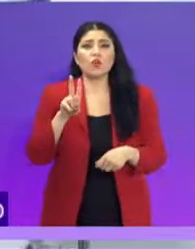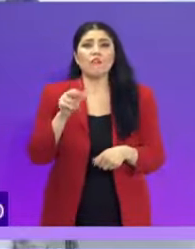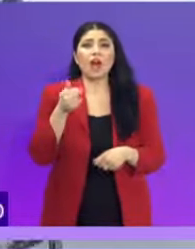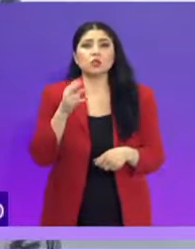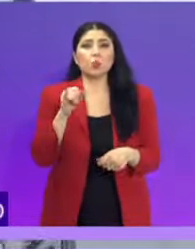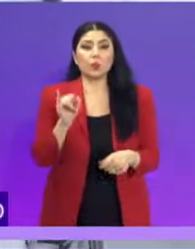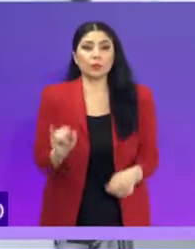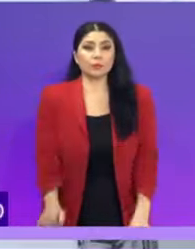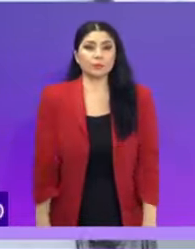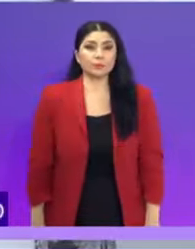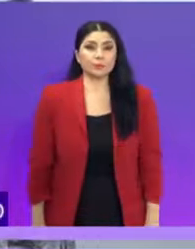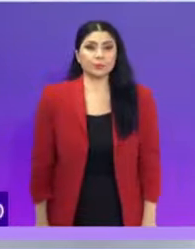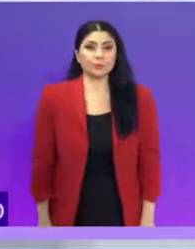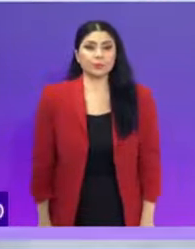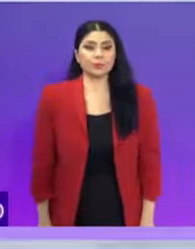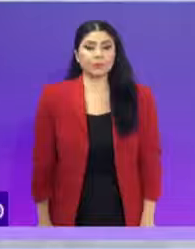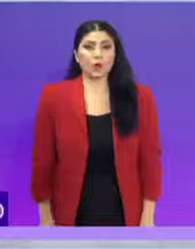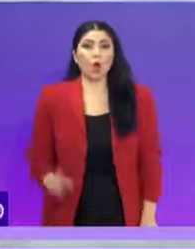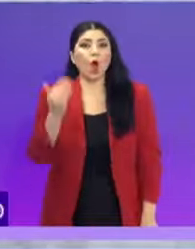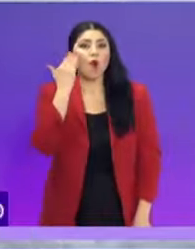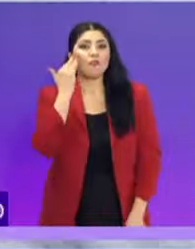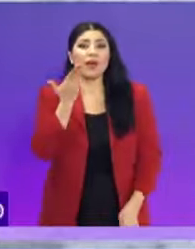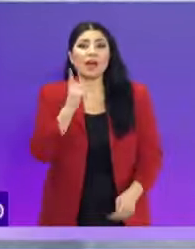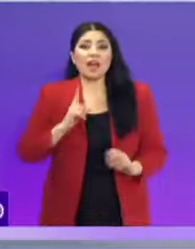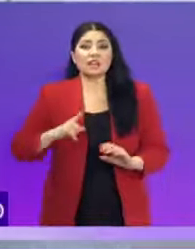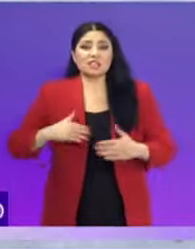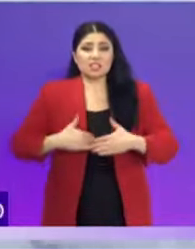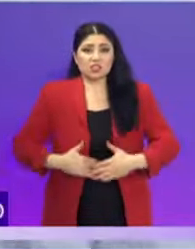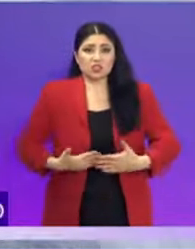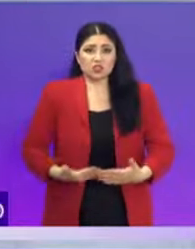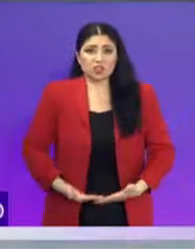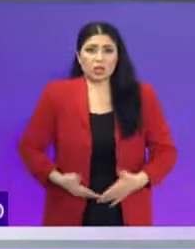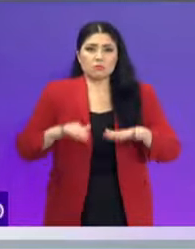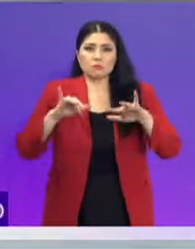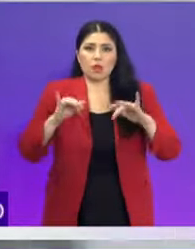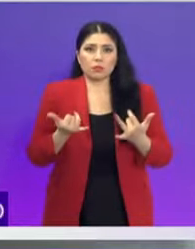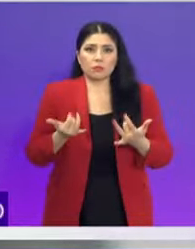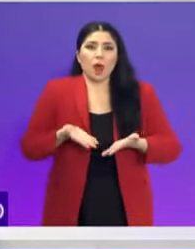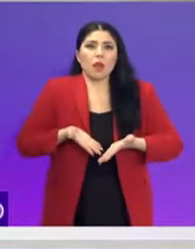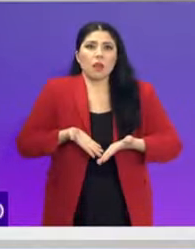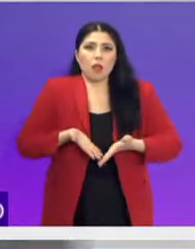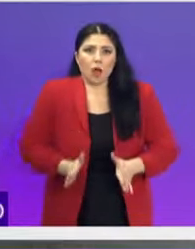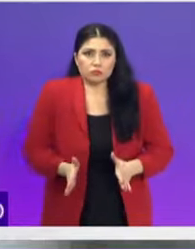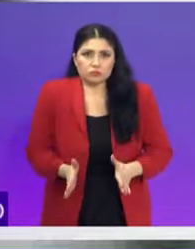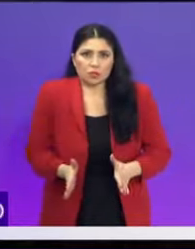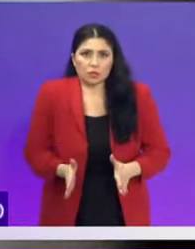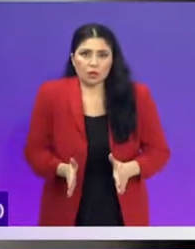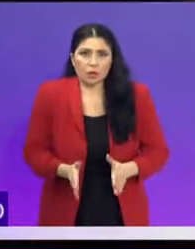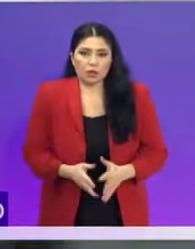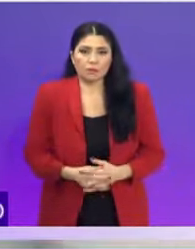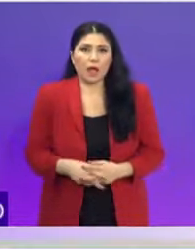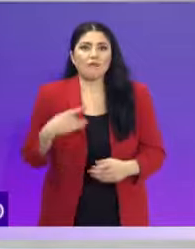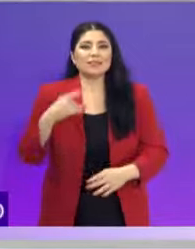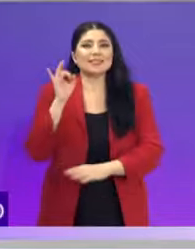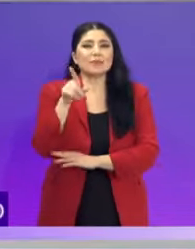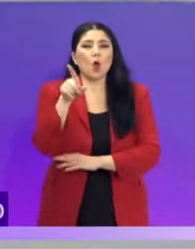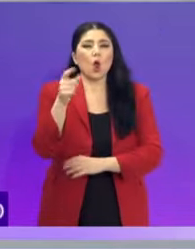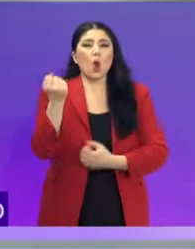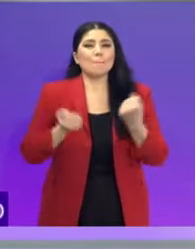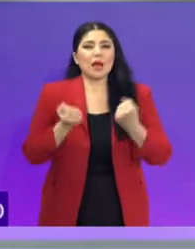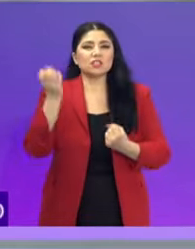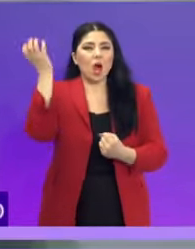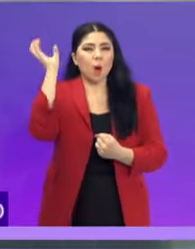Vaslui la o femeie însărcinată, în cazul căreia s-a declanșat nașterea. A fost trimisă o ambulanță